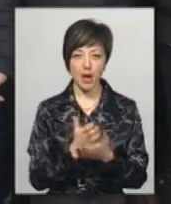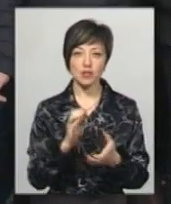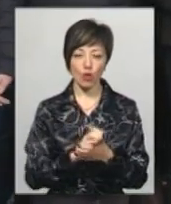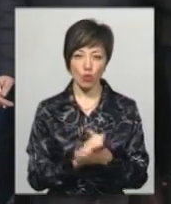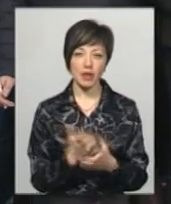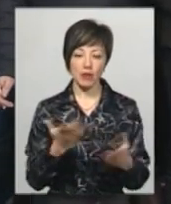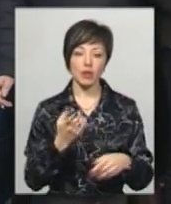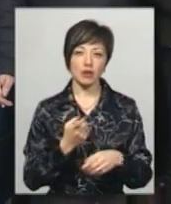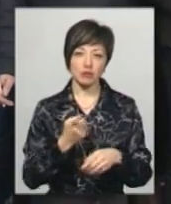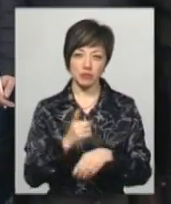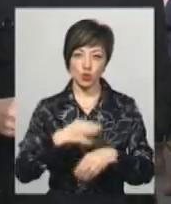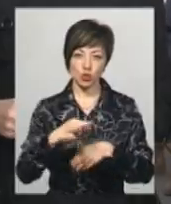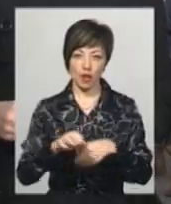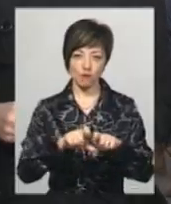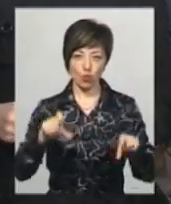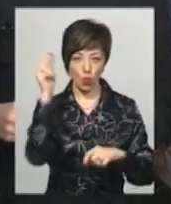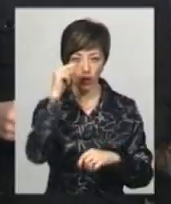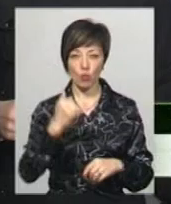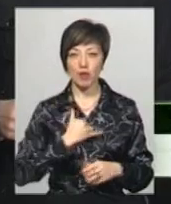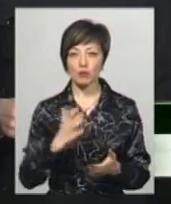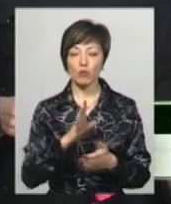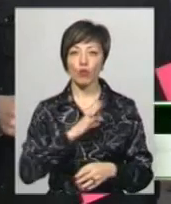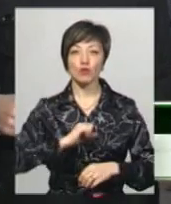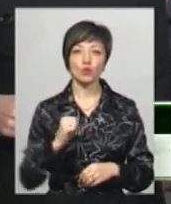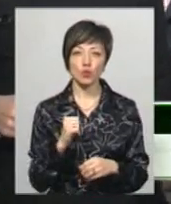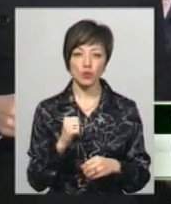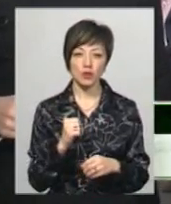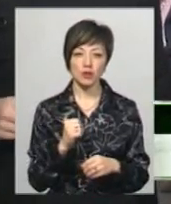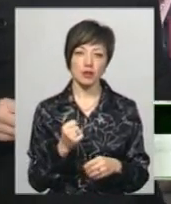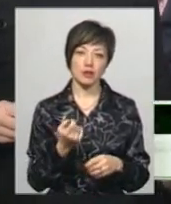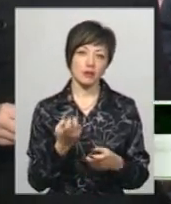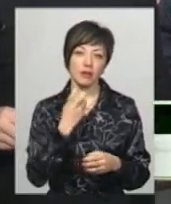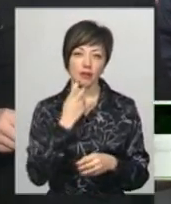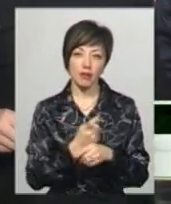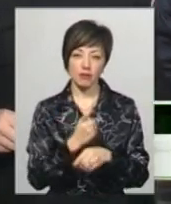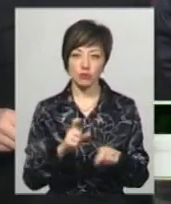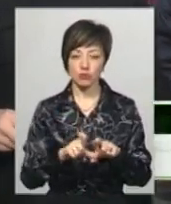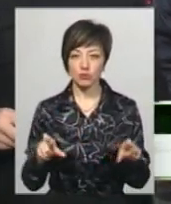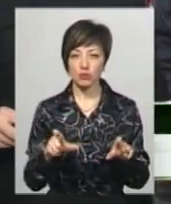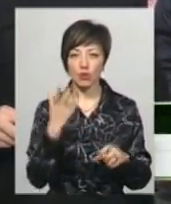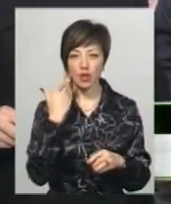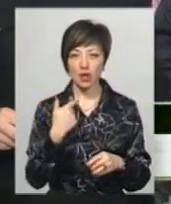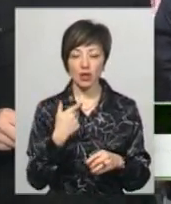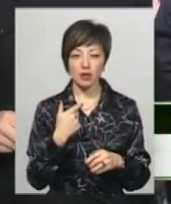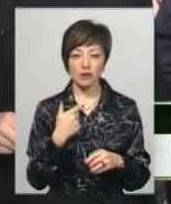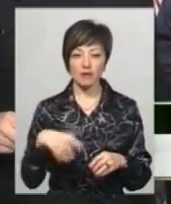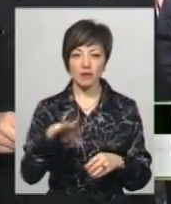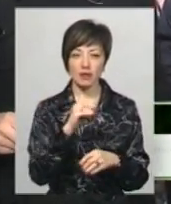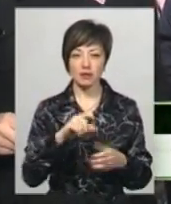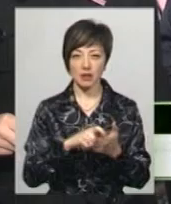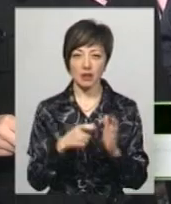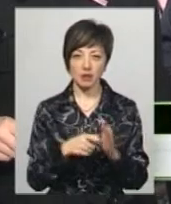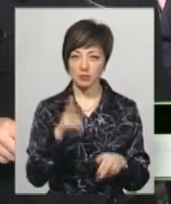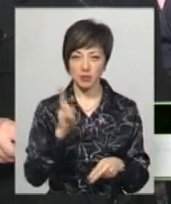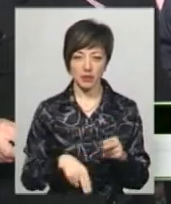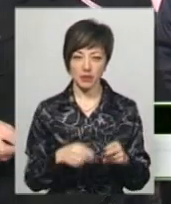знайомого, над яким знущались у школі. У мене був друг, над ним трошки так прикалувалися, ну, коли вмішалась весь клас, то всі